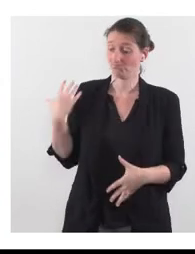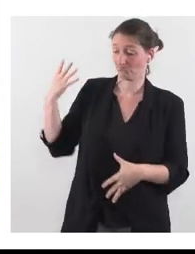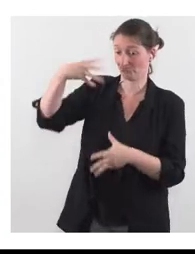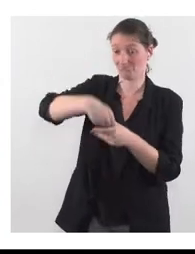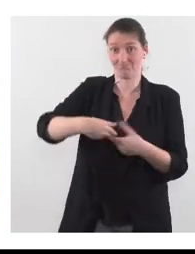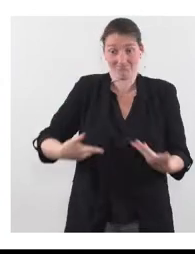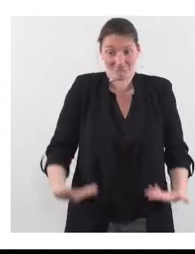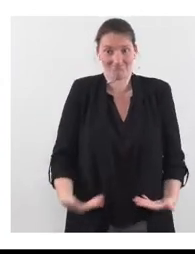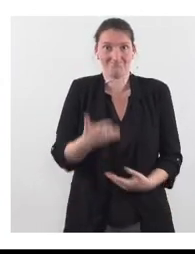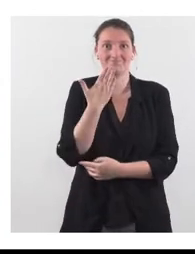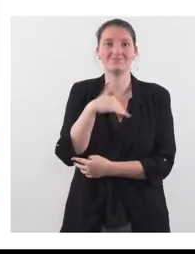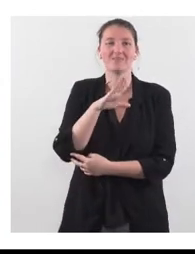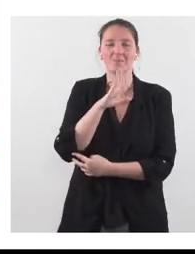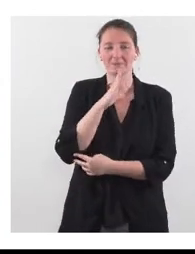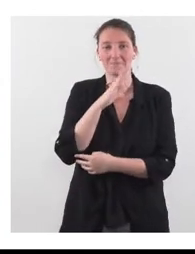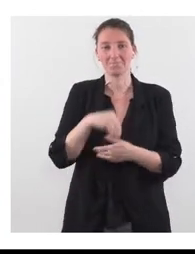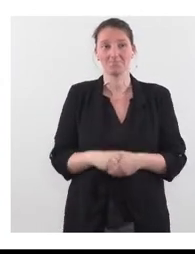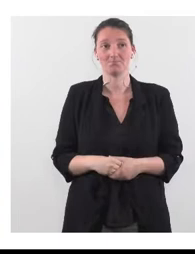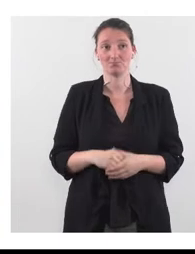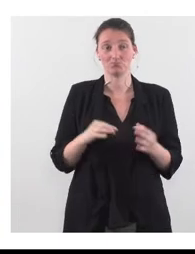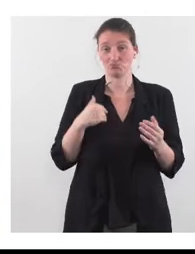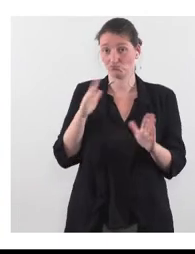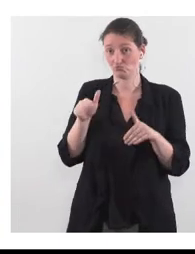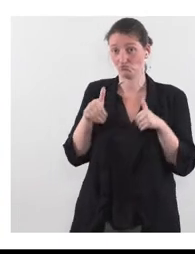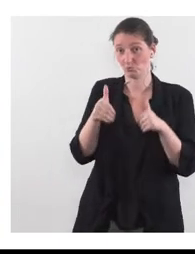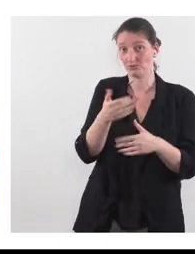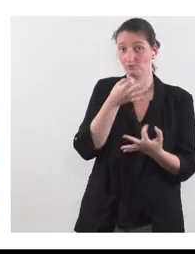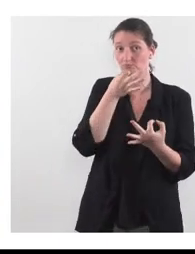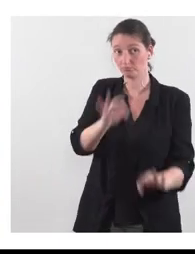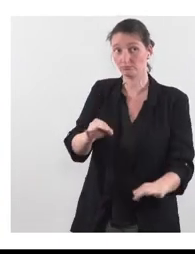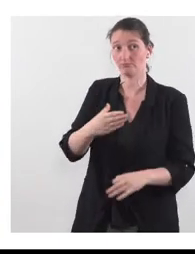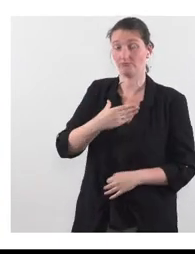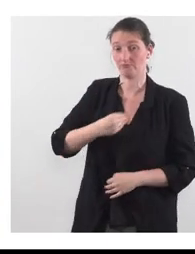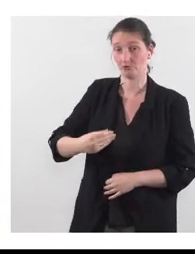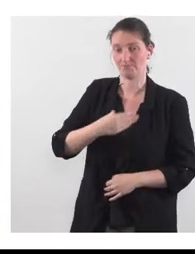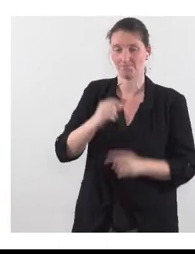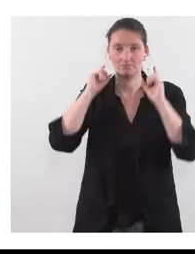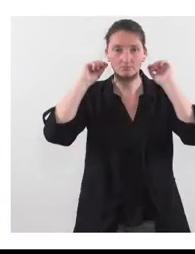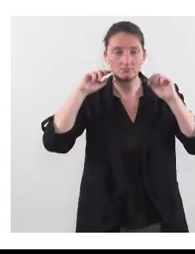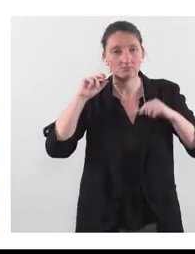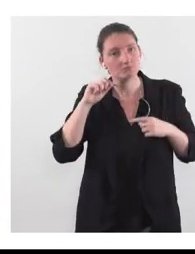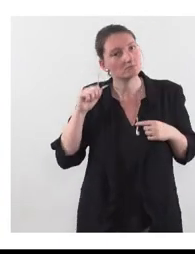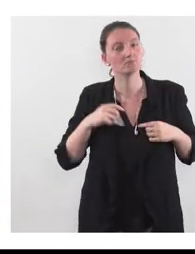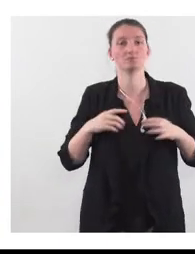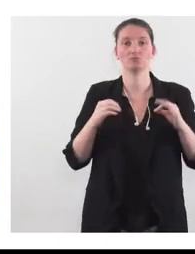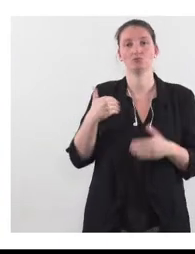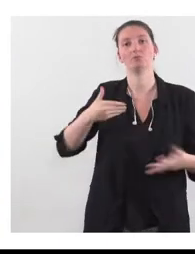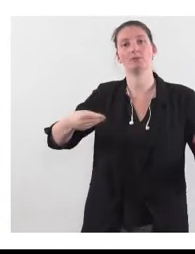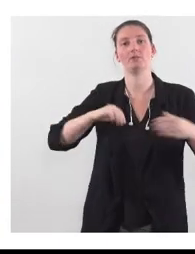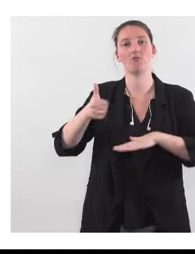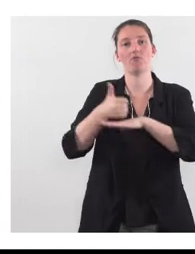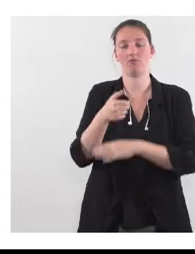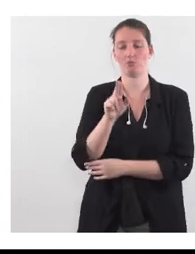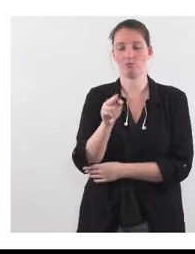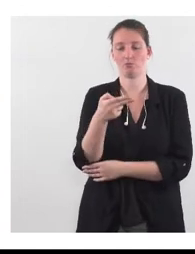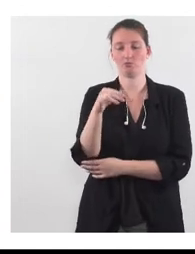grand plaisir d'être ici. Je vais continuer en français. C'est le Centre interfédéral pour l'égalité